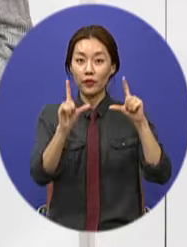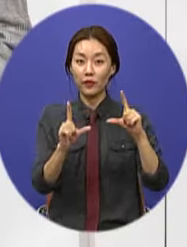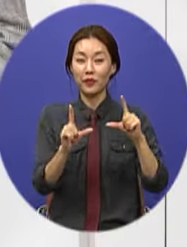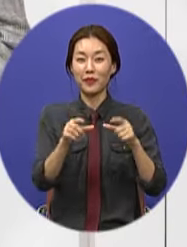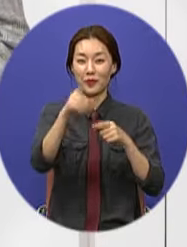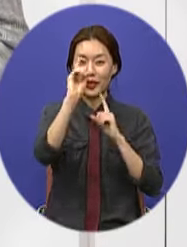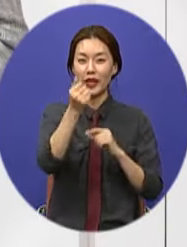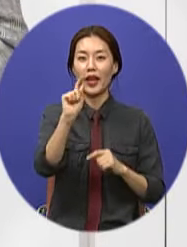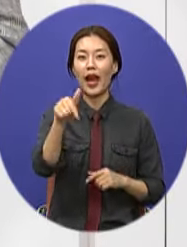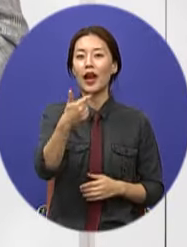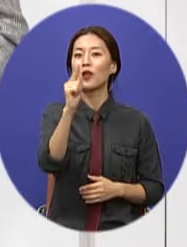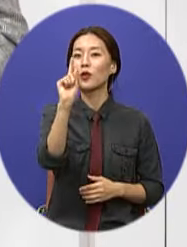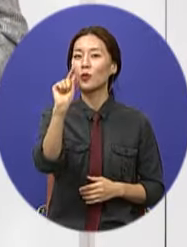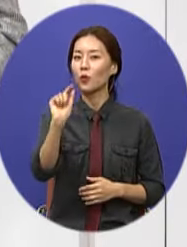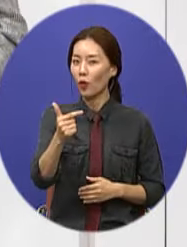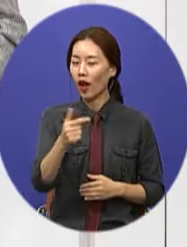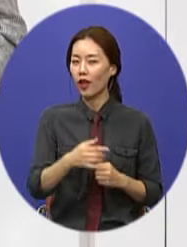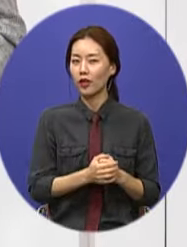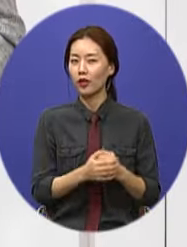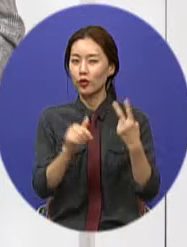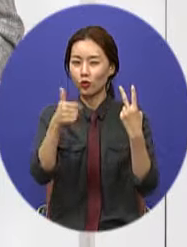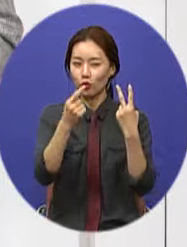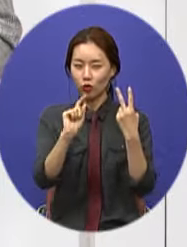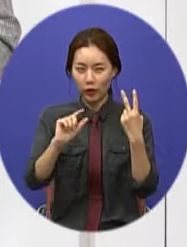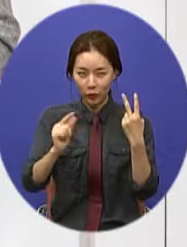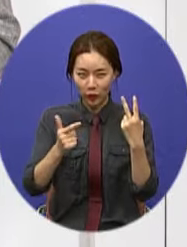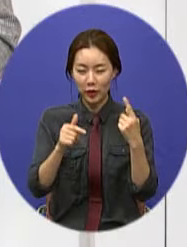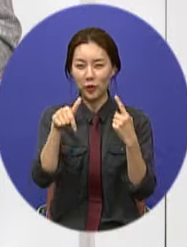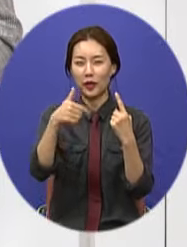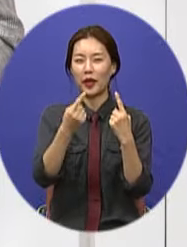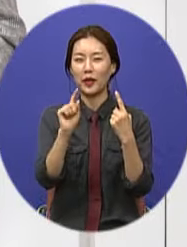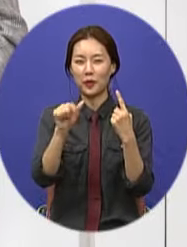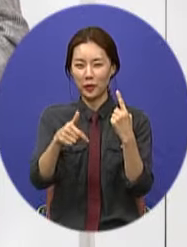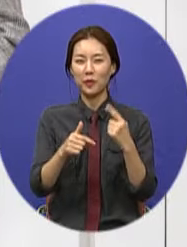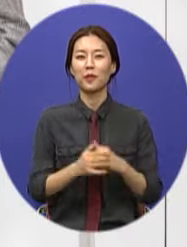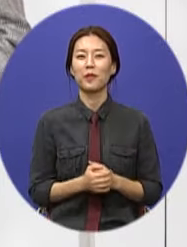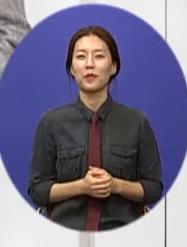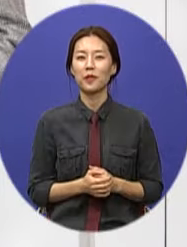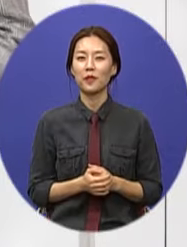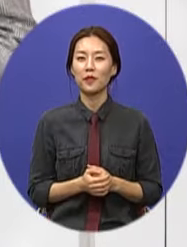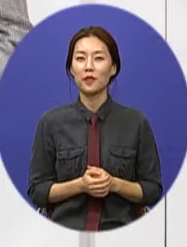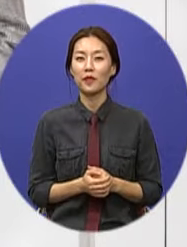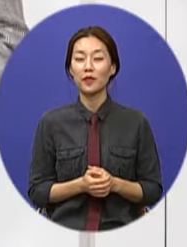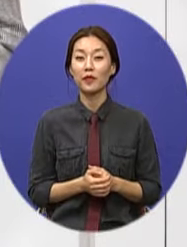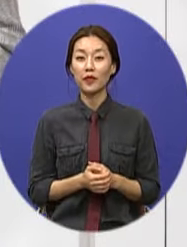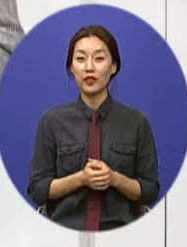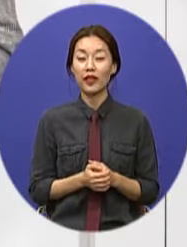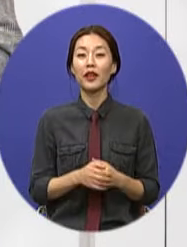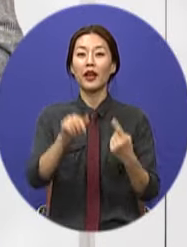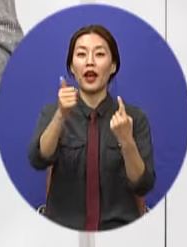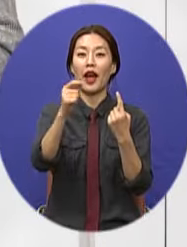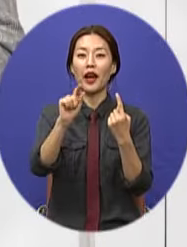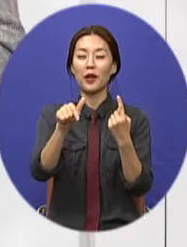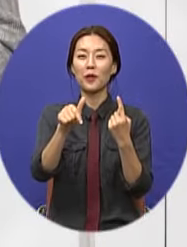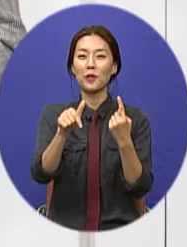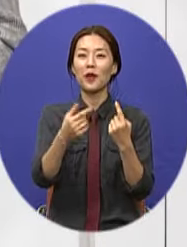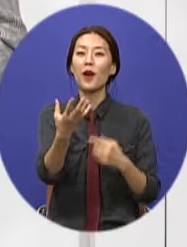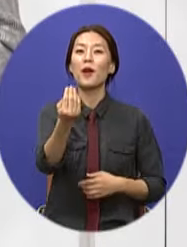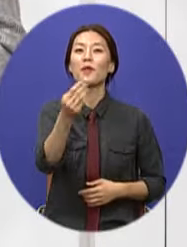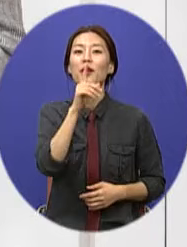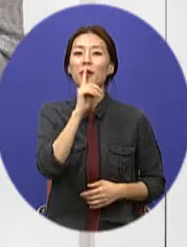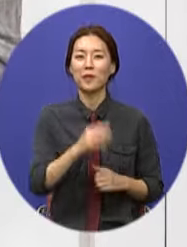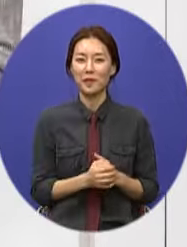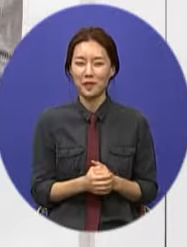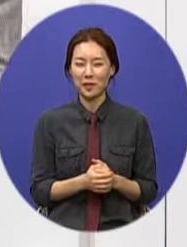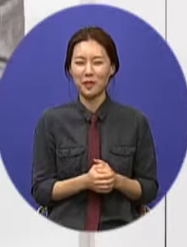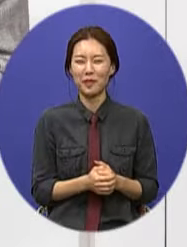간도 아니고 한관 선생님. 그렇습니다. 한관이군 한관. 아, 예. 예. 남해 한관이 얼만겨? 아유